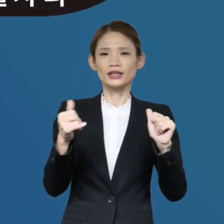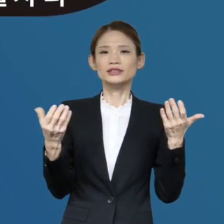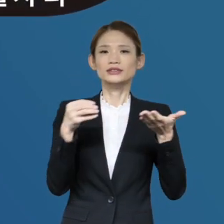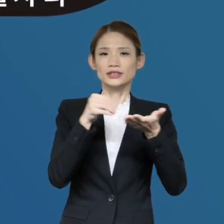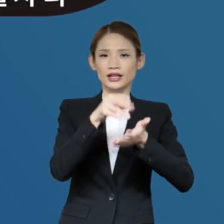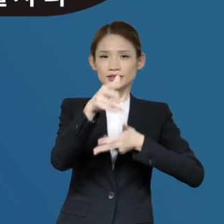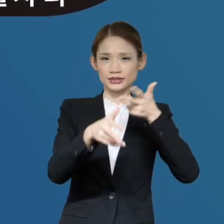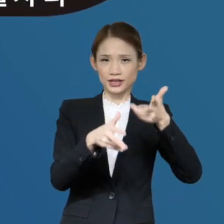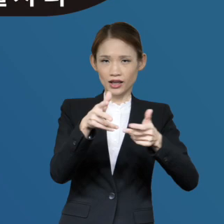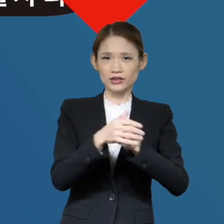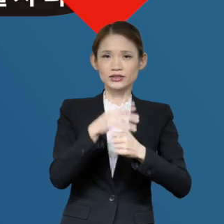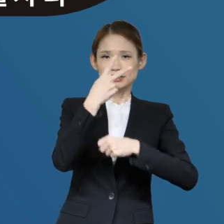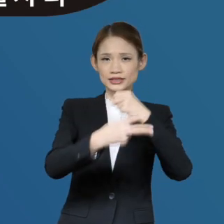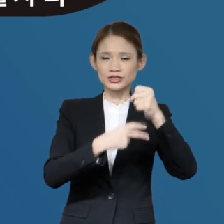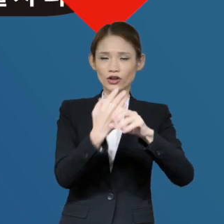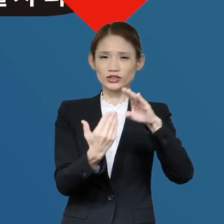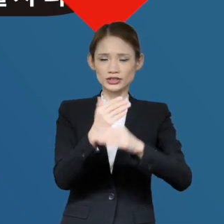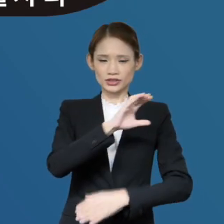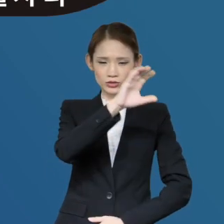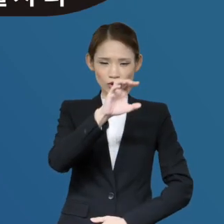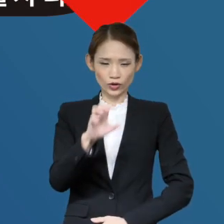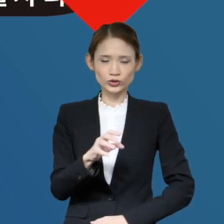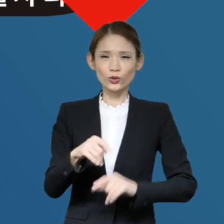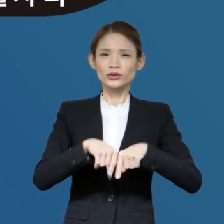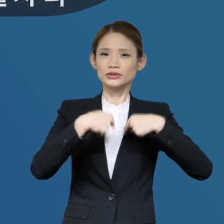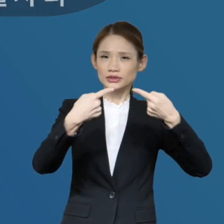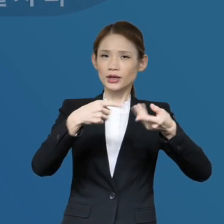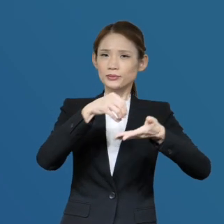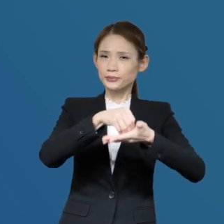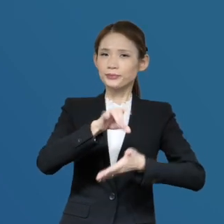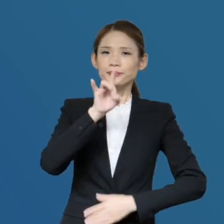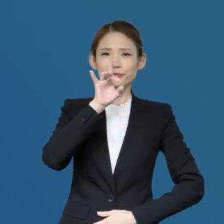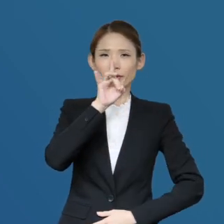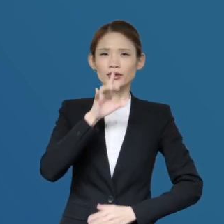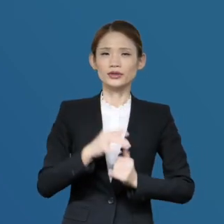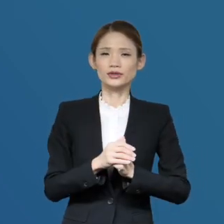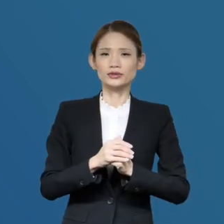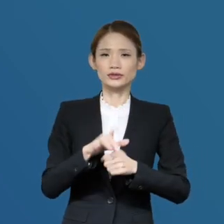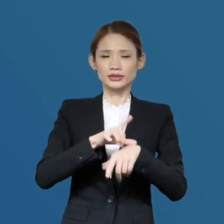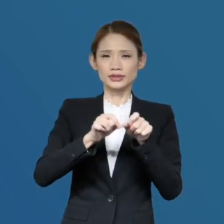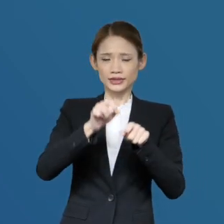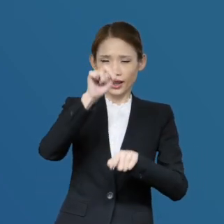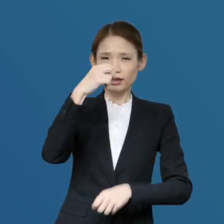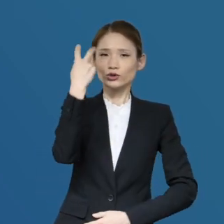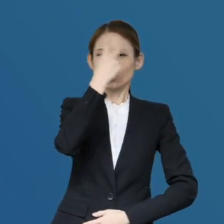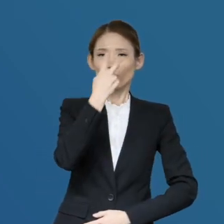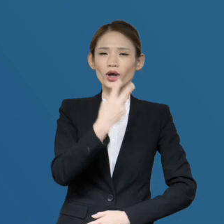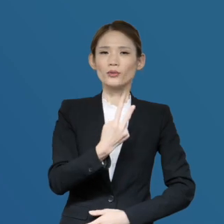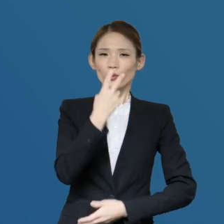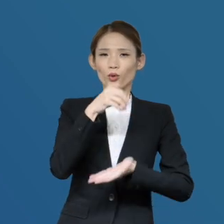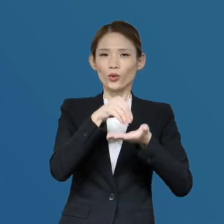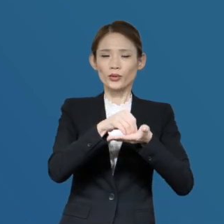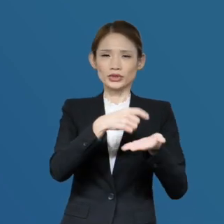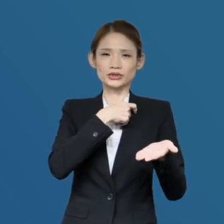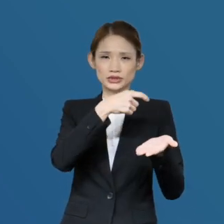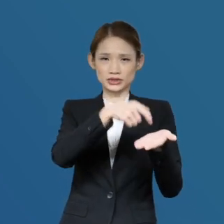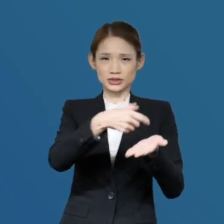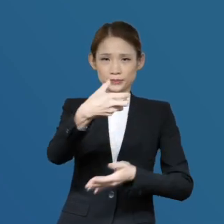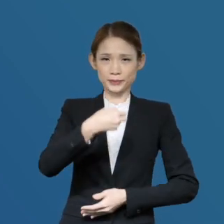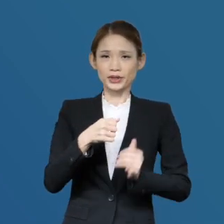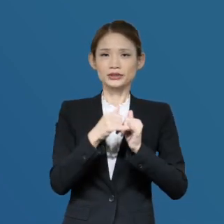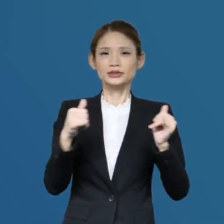장애인 일자리 사업에 2년 이상 연속으로 참여할 수 없습니다. 장기 요양보험에서 등급을 받은